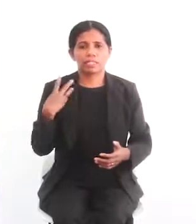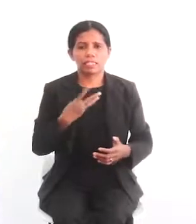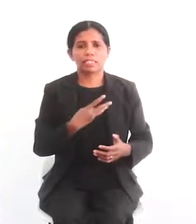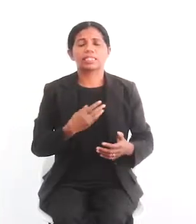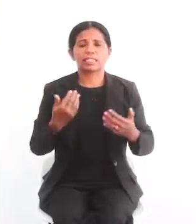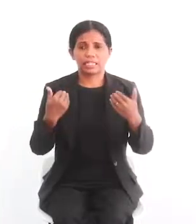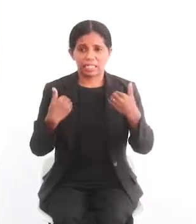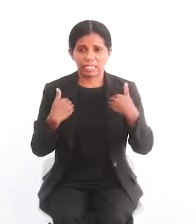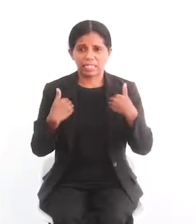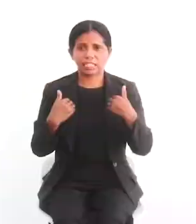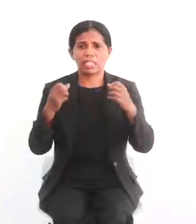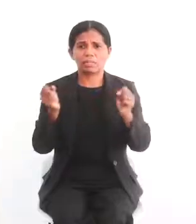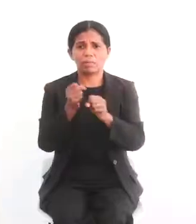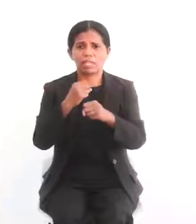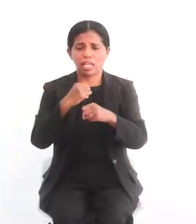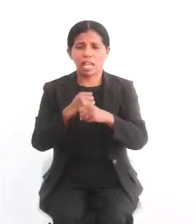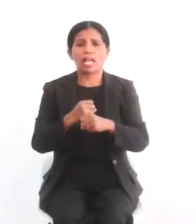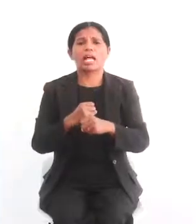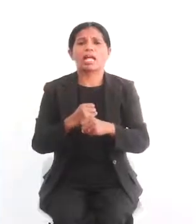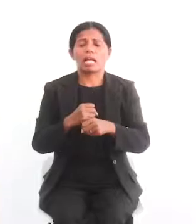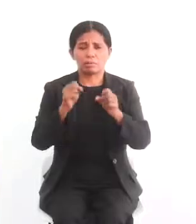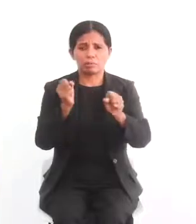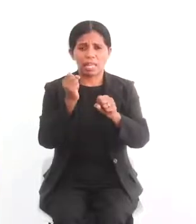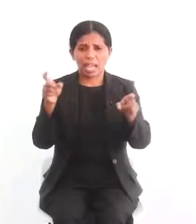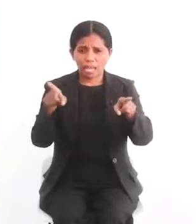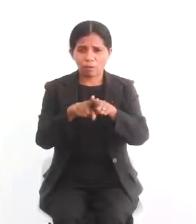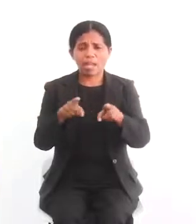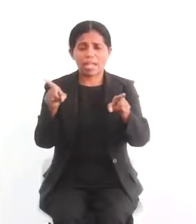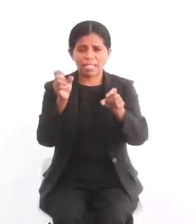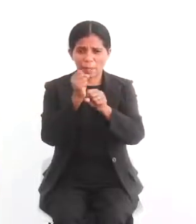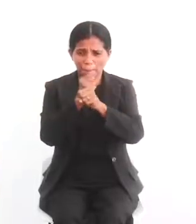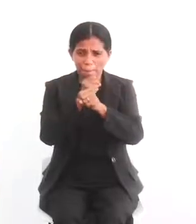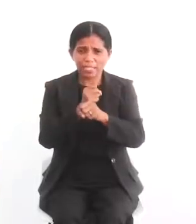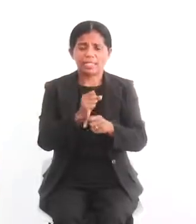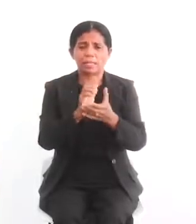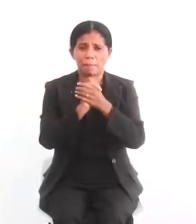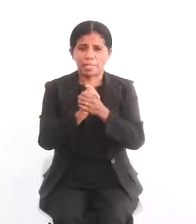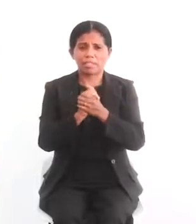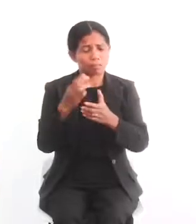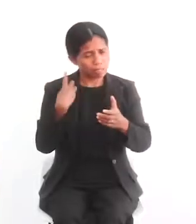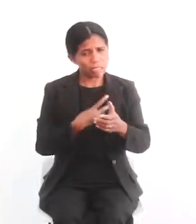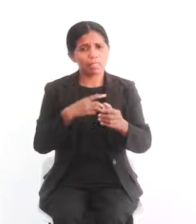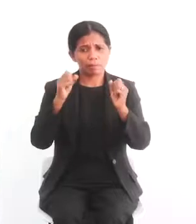oinsa bele halo forma geometria nene bele metin filafale. Ita bele koko.